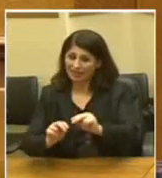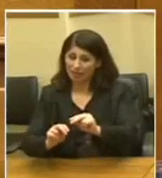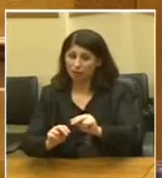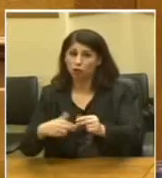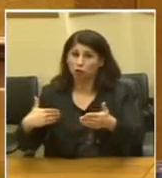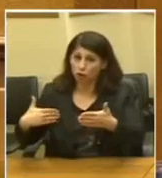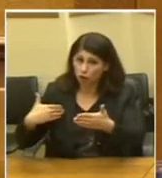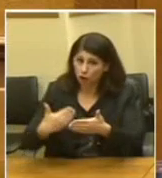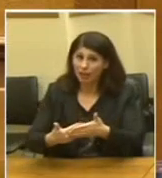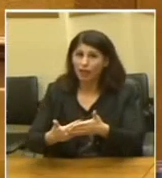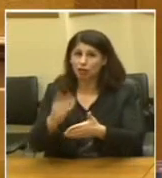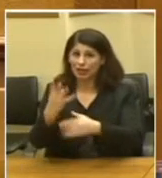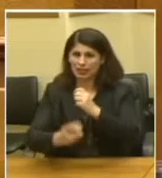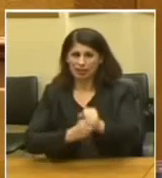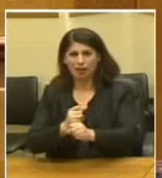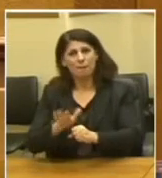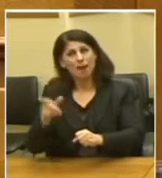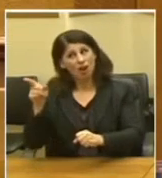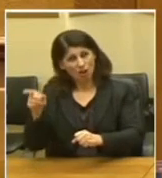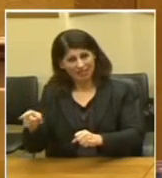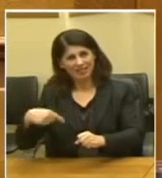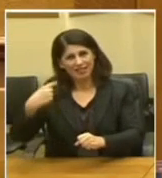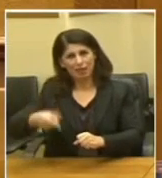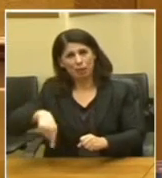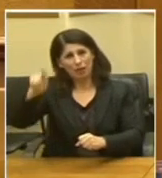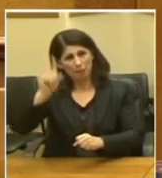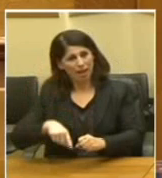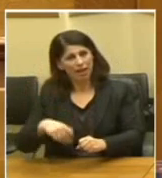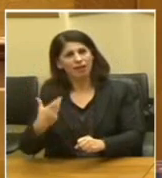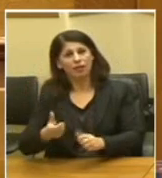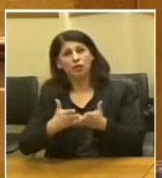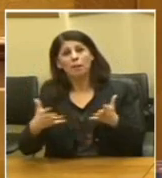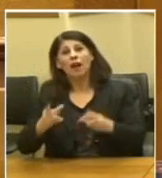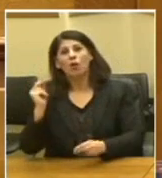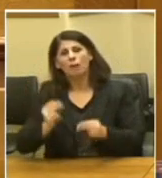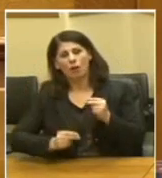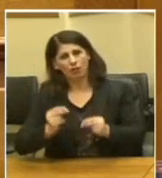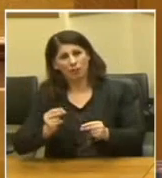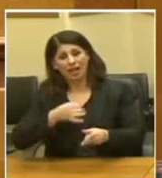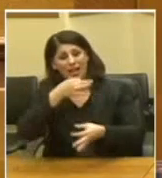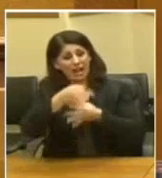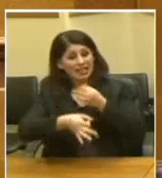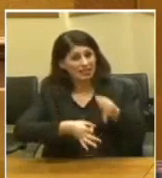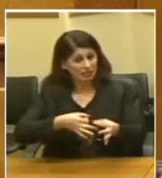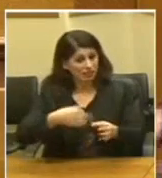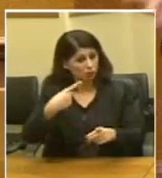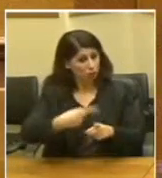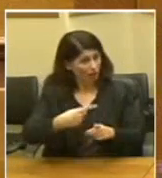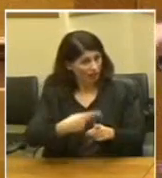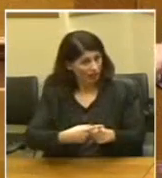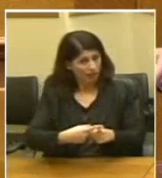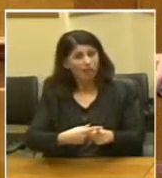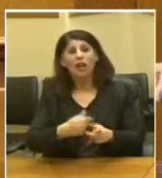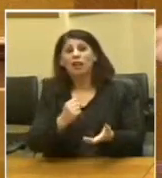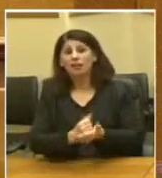τετραετίας, μάλλον εσείς την ακριβώς επόμενη μέρα θα έχετε το μεγάλο πρόβλημα να εξηγήσετε και στον ελληνικό λαό, αλλά και